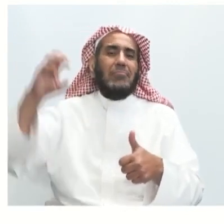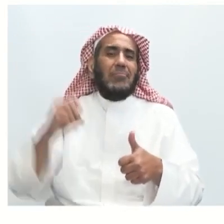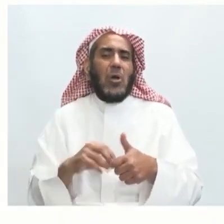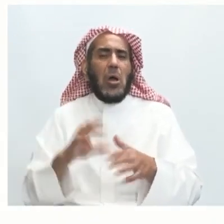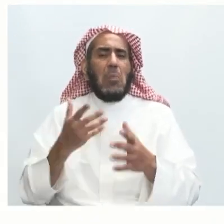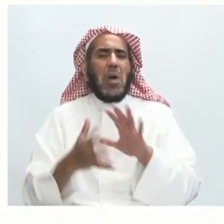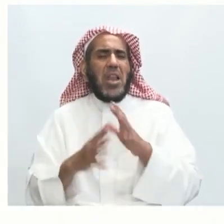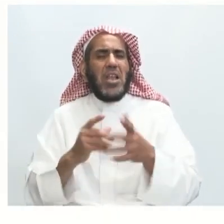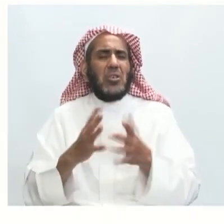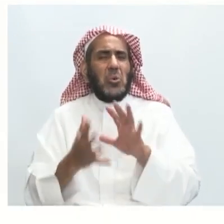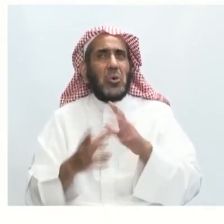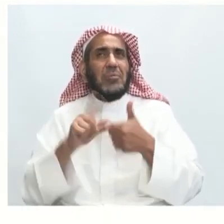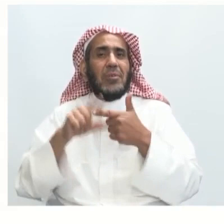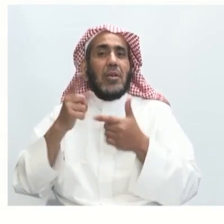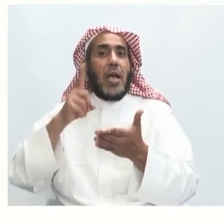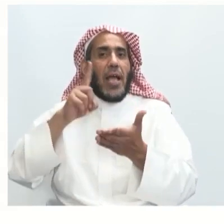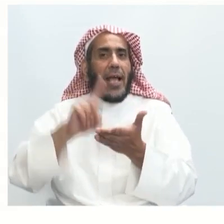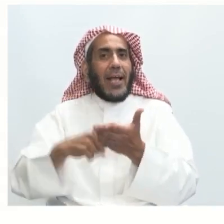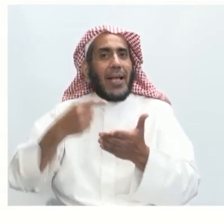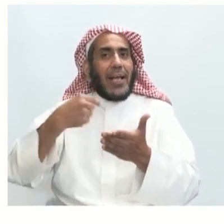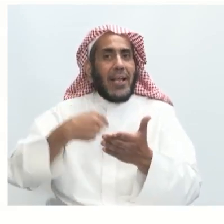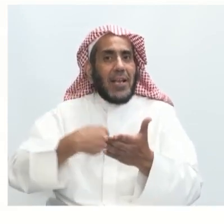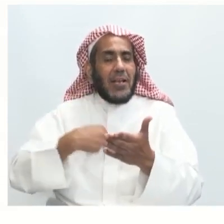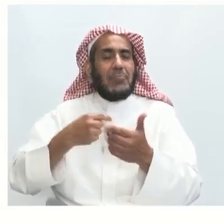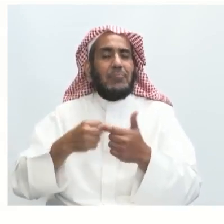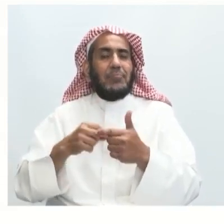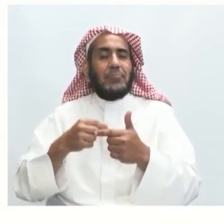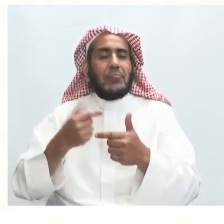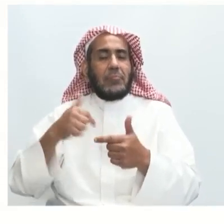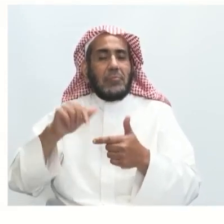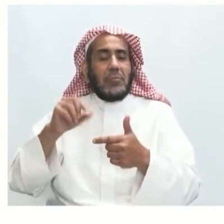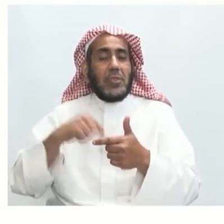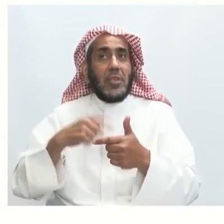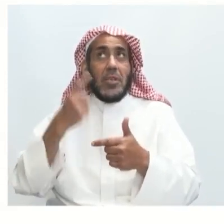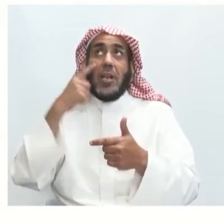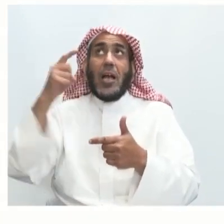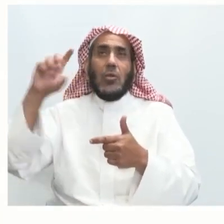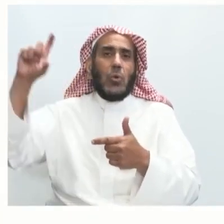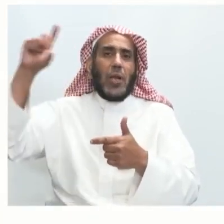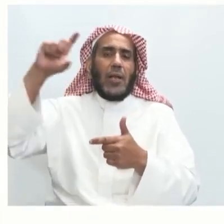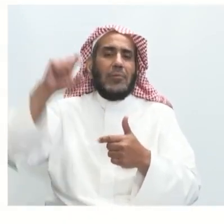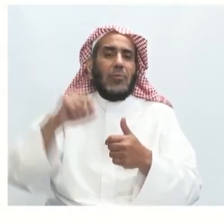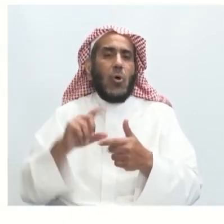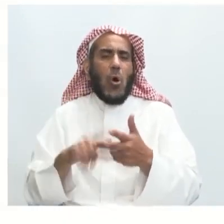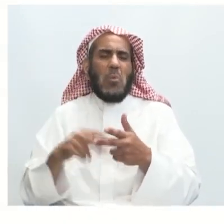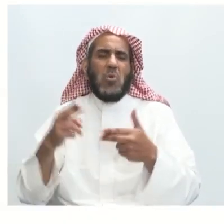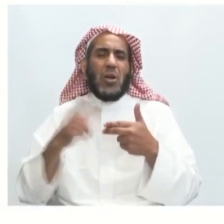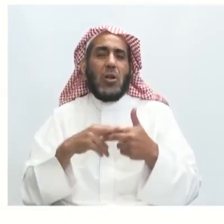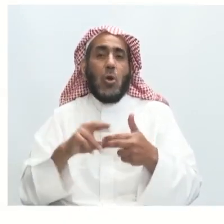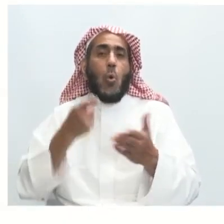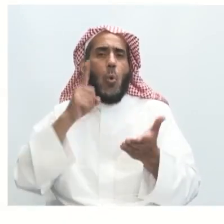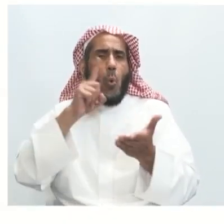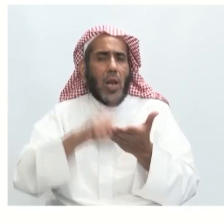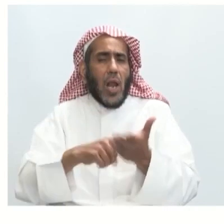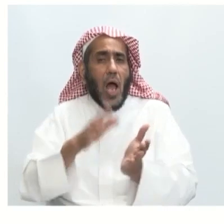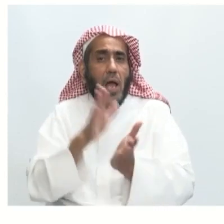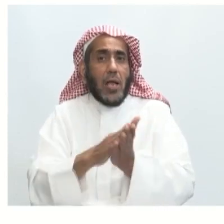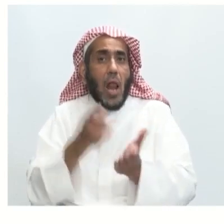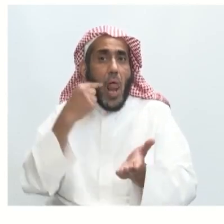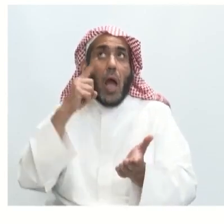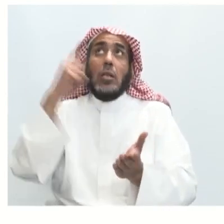من يشك في ذلك تقول اني فتاتي بمؤكد واحد فقط اني رايت الهلال ومن ينكر والله لقد